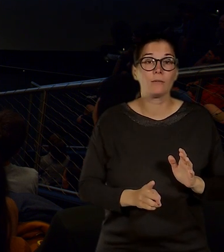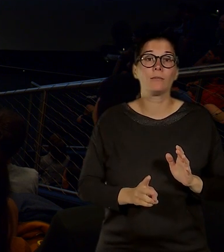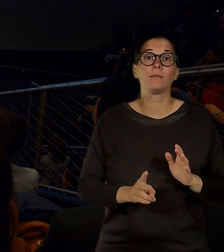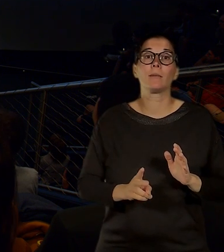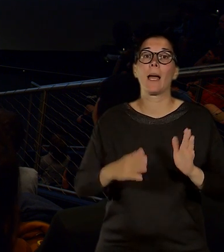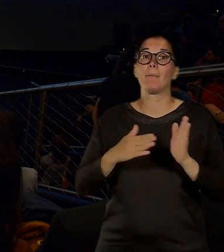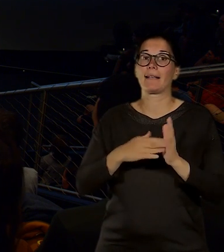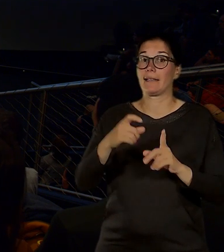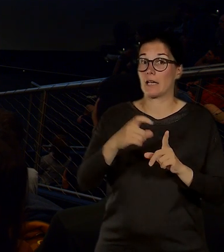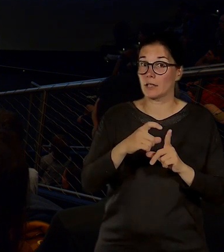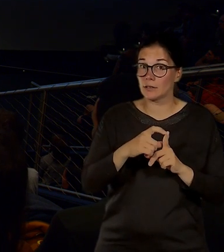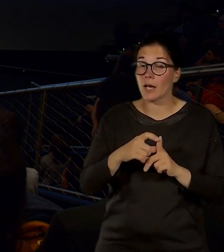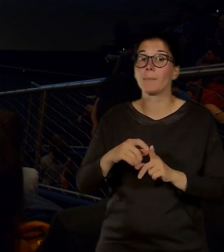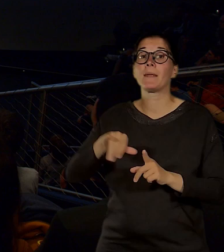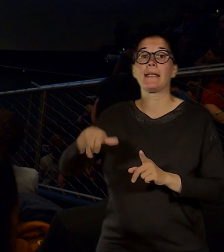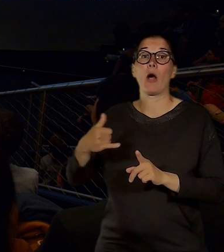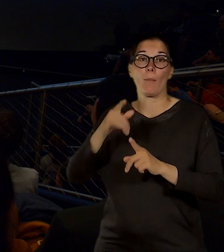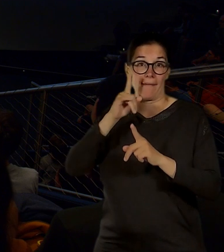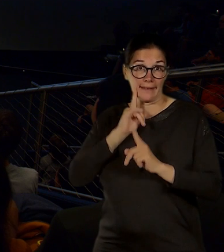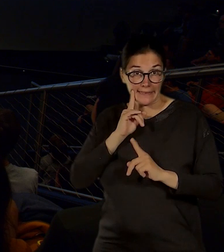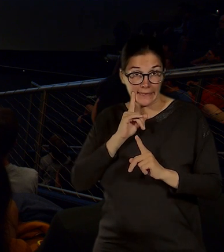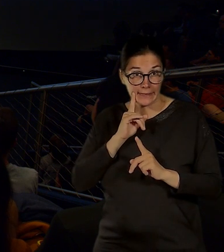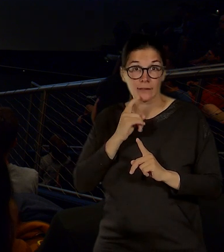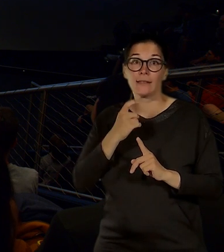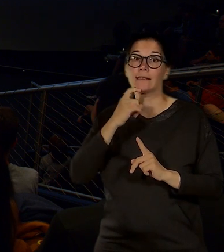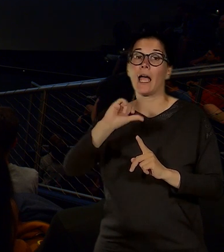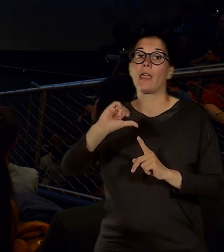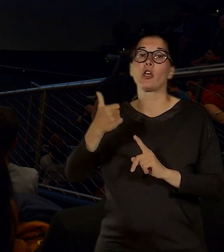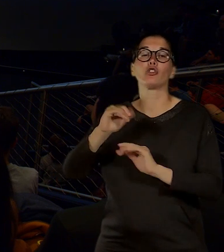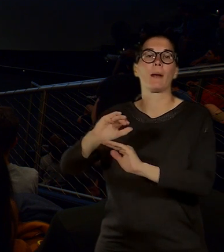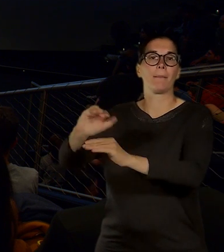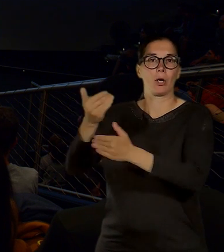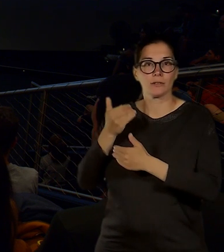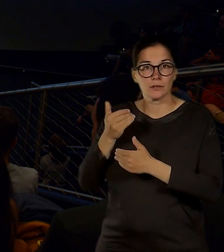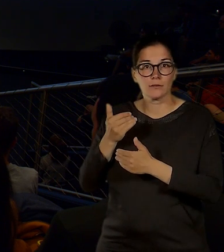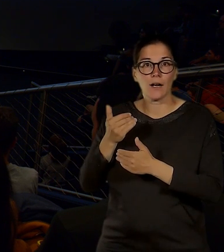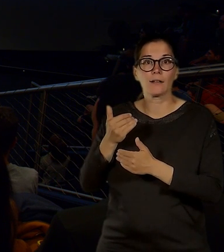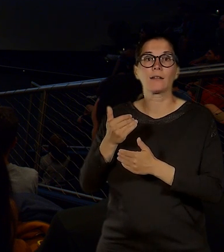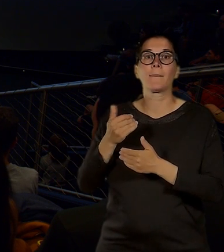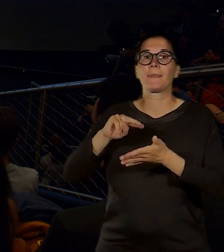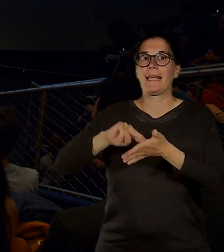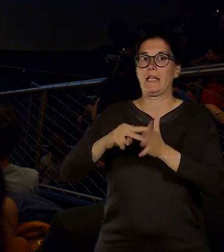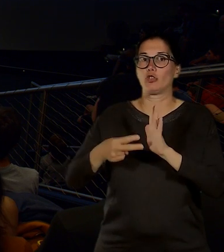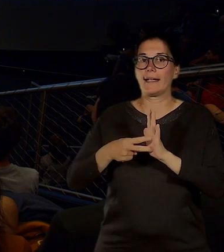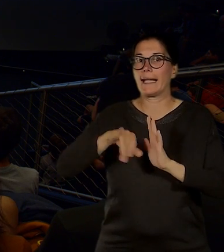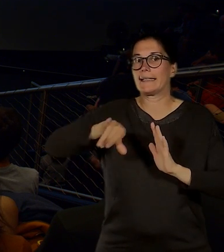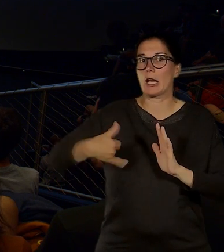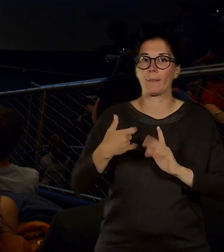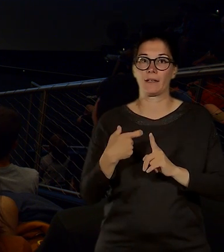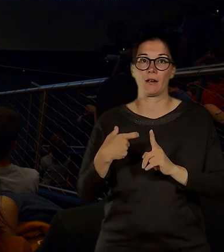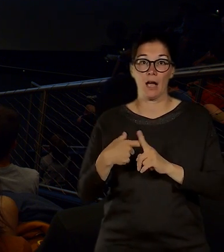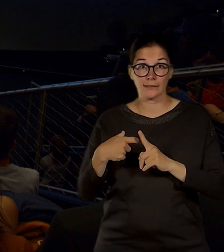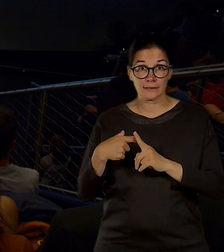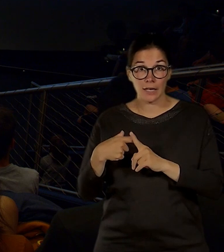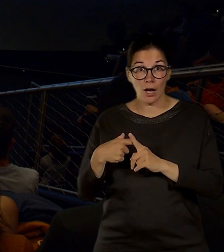Matěje Draslera, Jakuba Hendricha, bych ještě do panelu pozval pana inženýra Jaromíra Kazdu, který